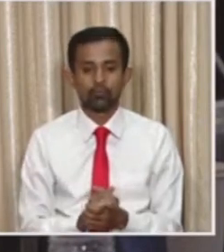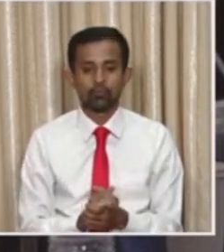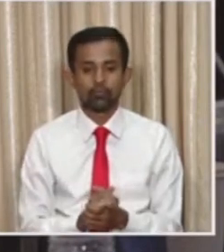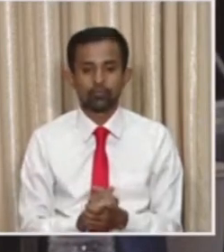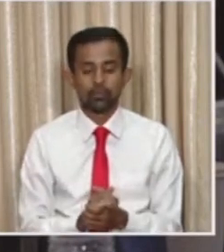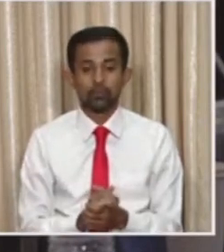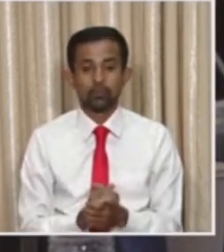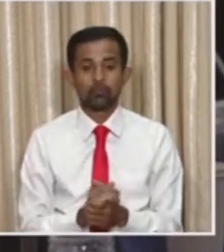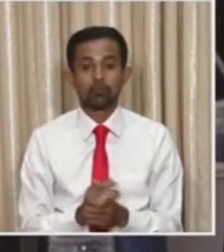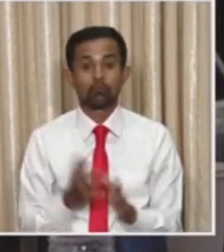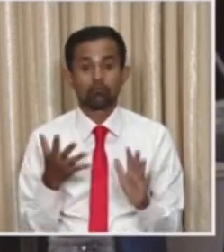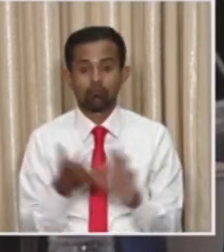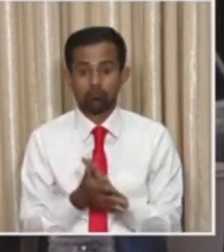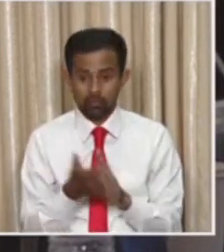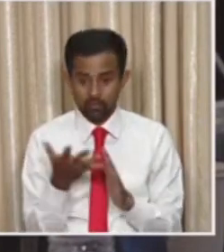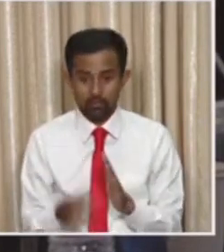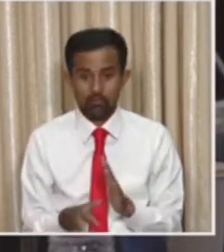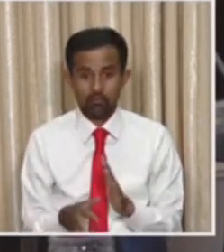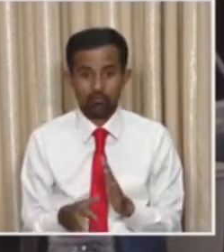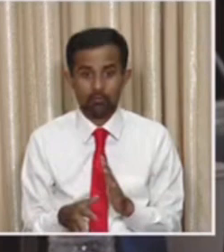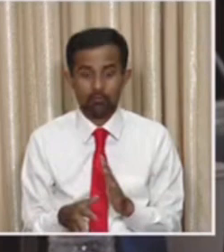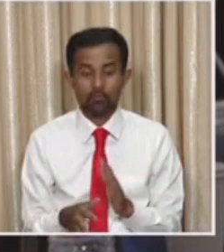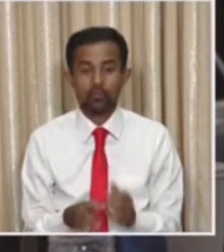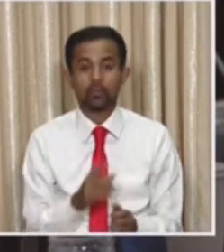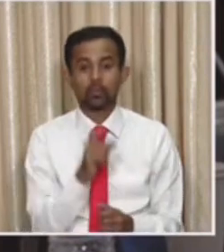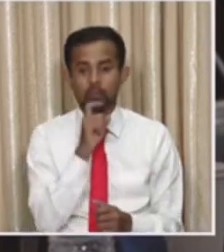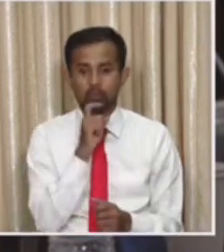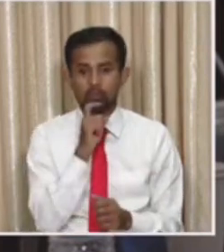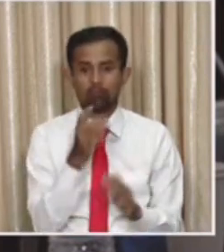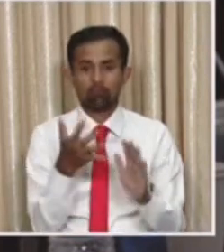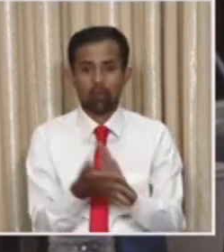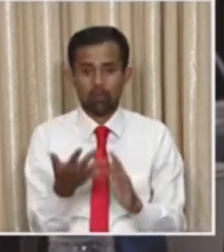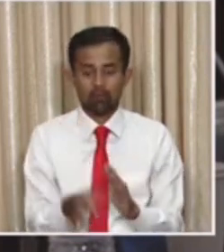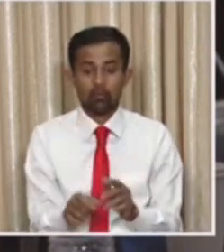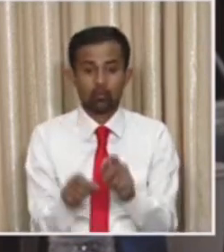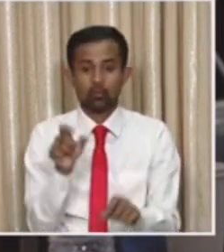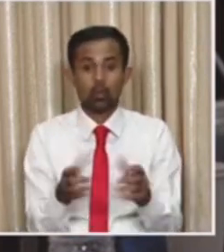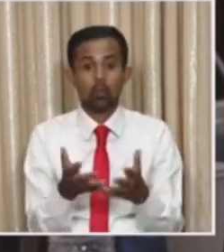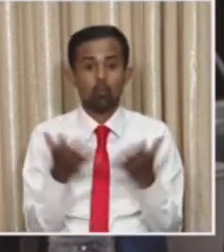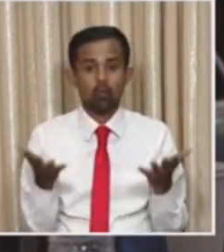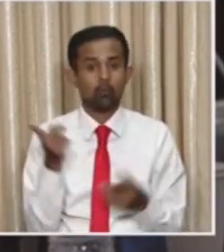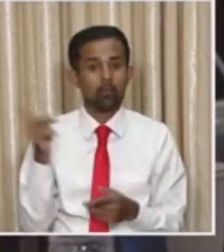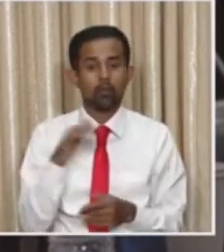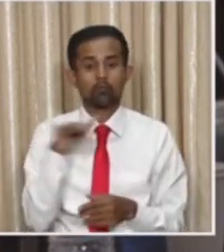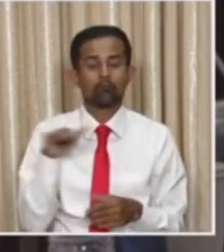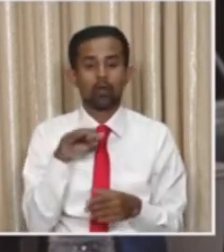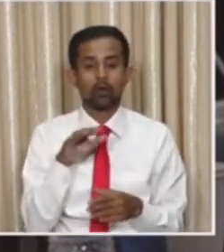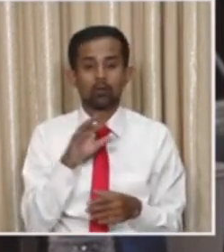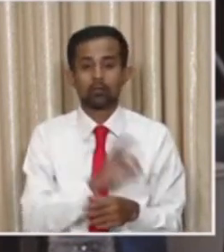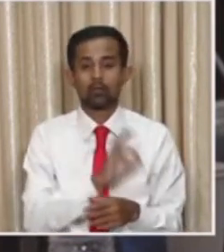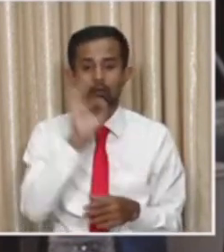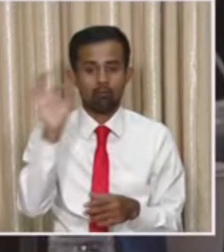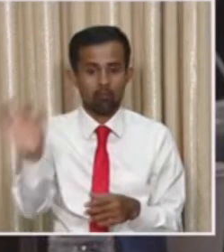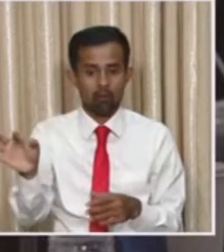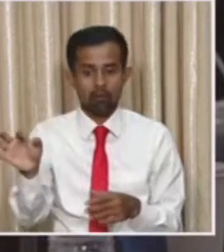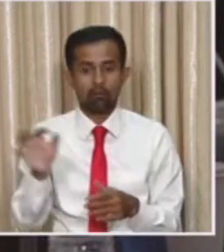விதிக்கப்பட்டவர்கள் பெருமளவானவர்கள் அங்கே கொண்டு சென்று 90களுக்கு பிற்பாடு குடியேற்றப்பட்டார்கள். அதன் காரணமாக 1984 வெளியேற்றப்பட்ட தமிழ்